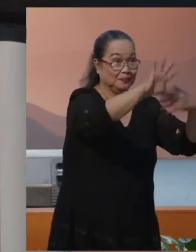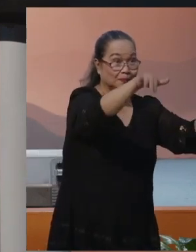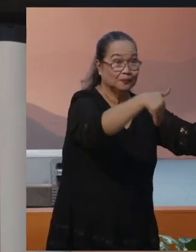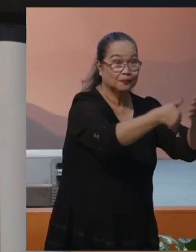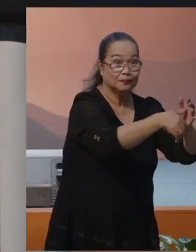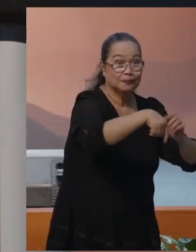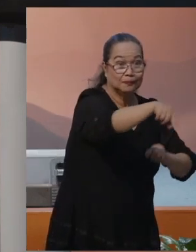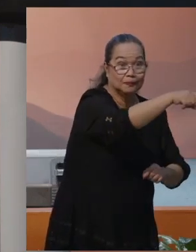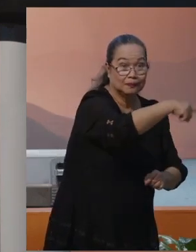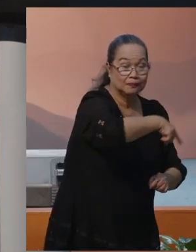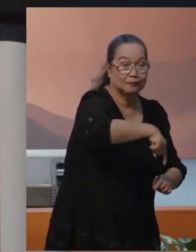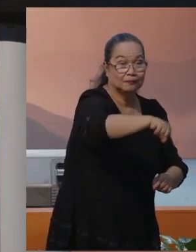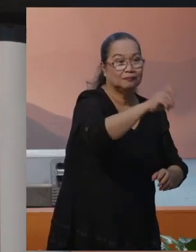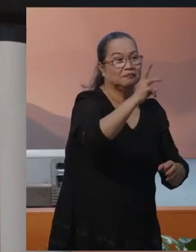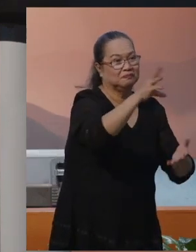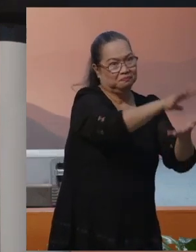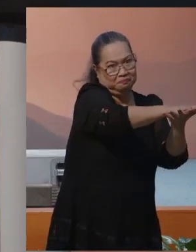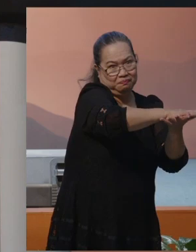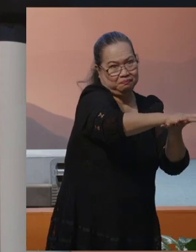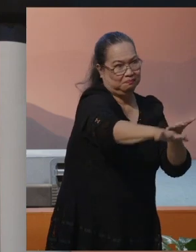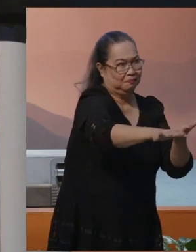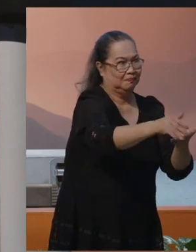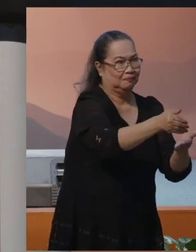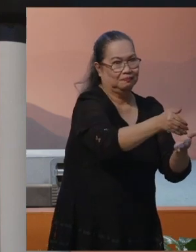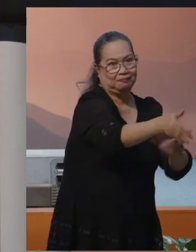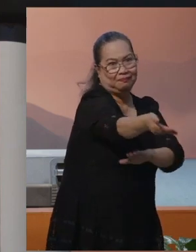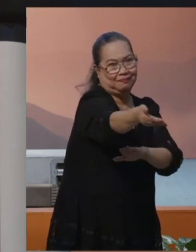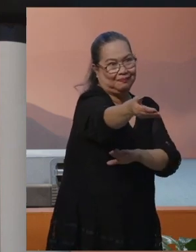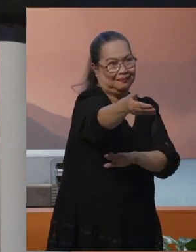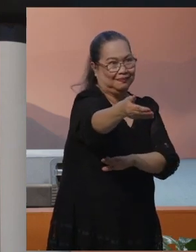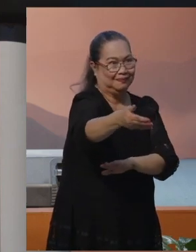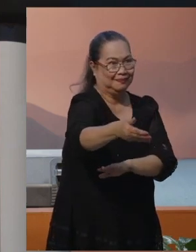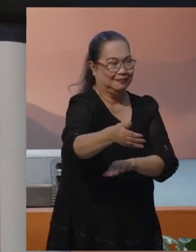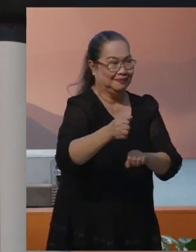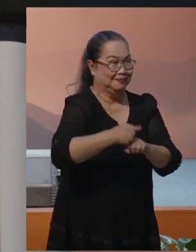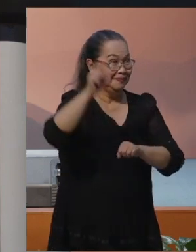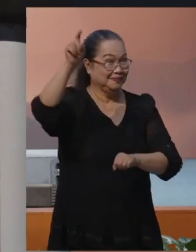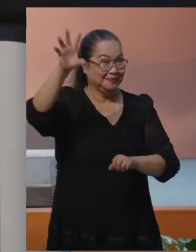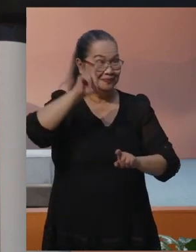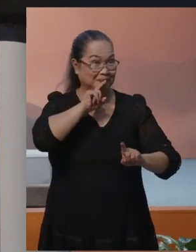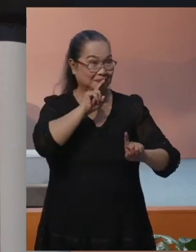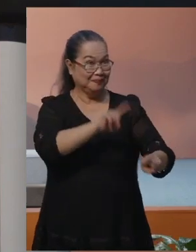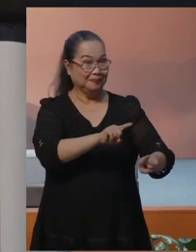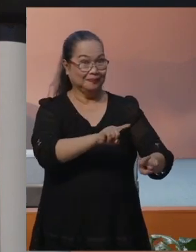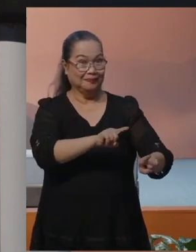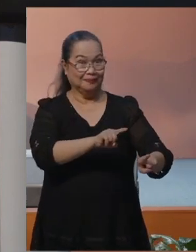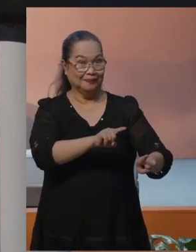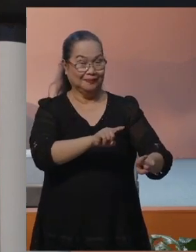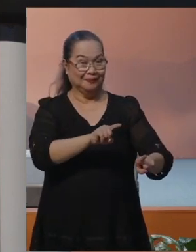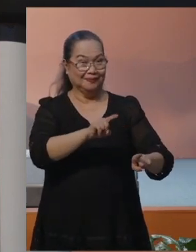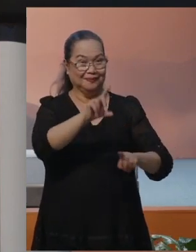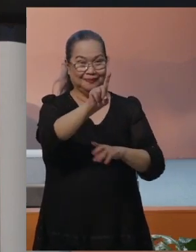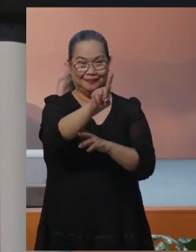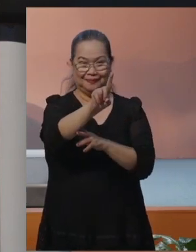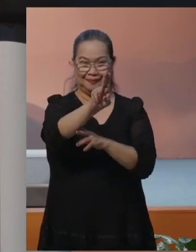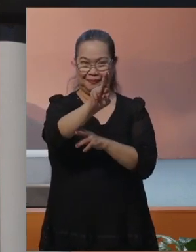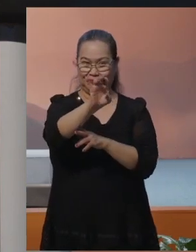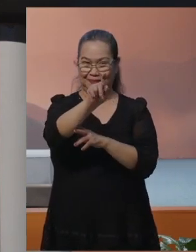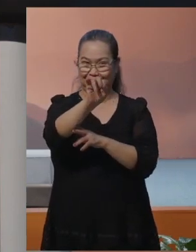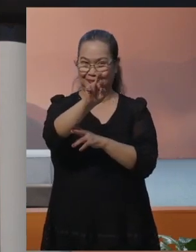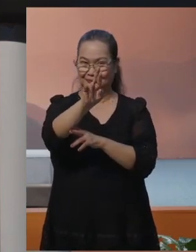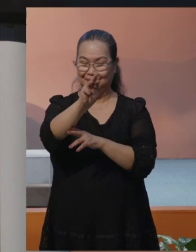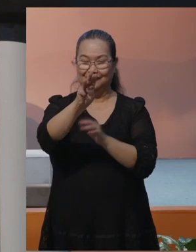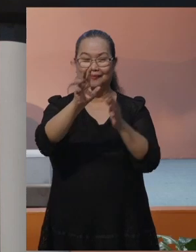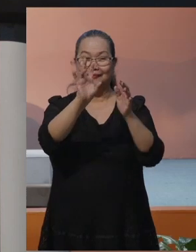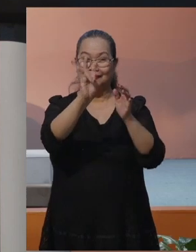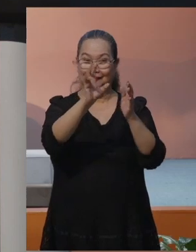of them were wiped out. Naalala niyo itong utos ng Diyos sa kanila sa Deuteronomy 7 verse